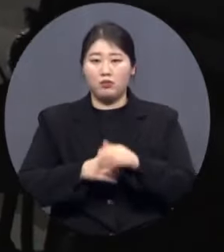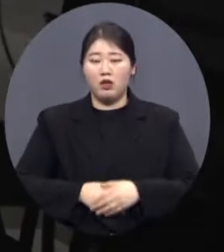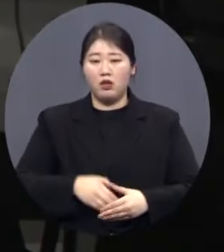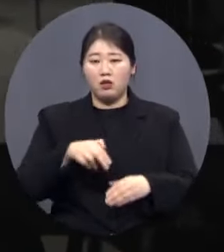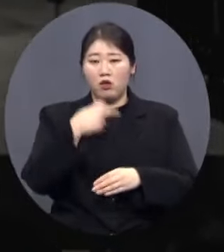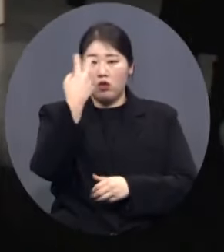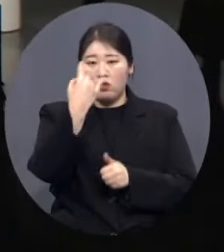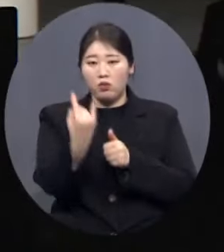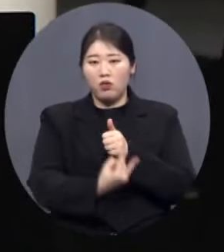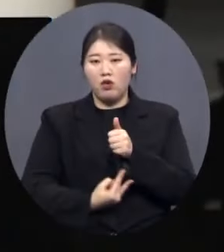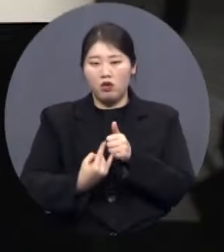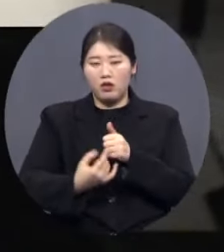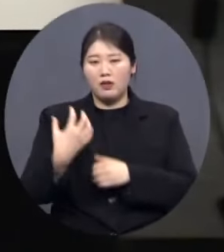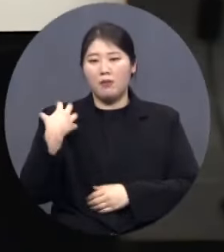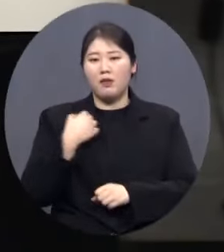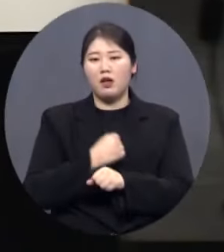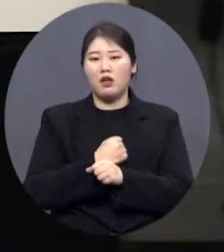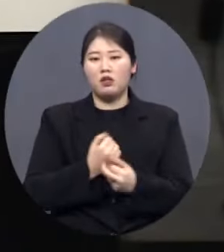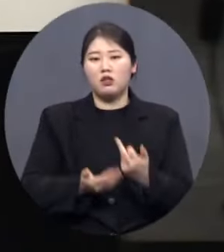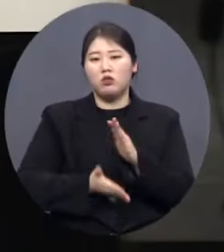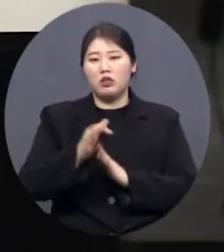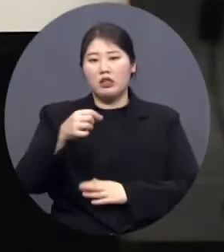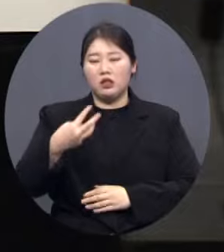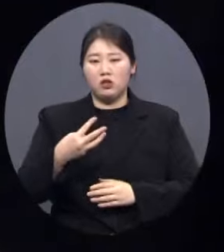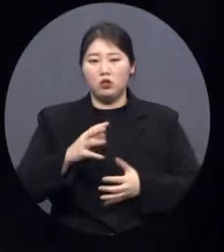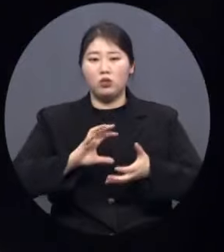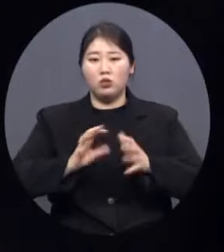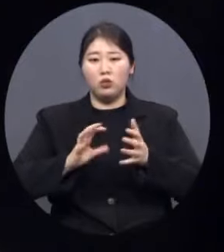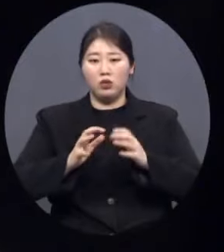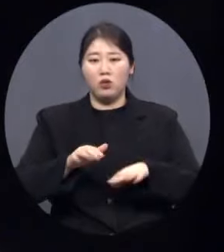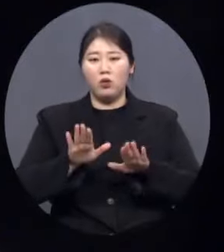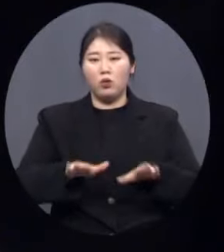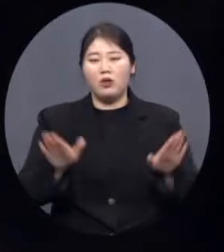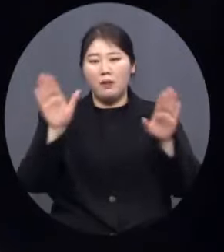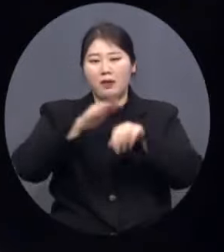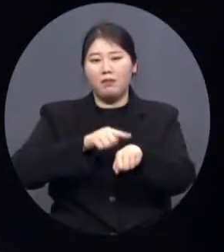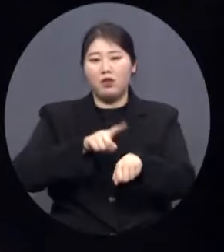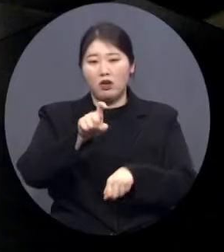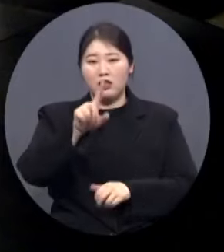주관하는 제주시 후보자 TV 토론회는 오늘밤 11시